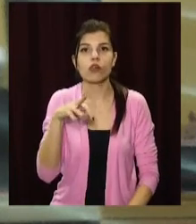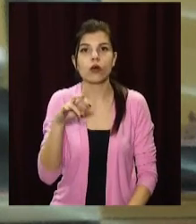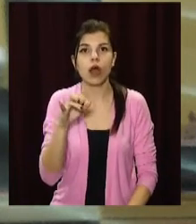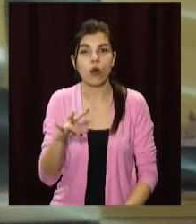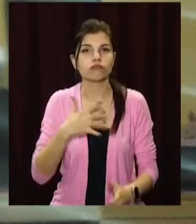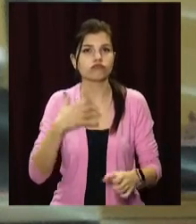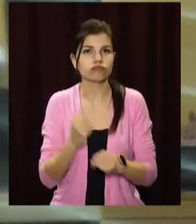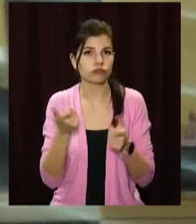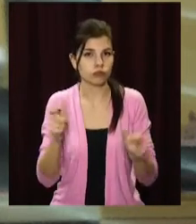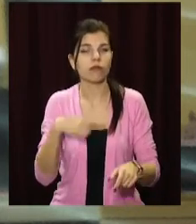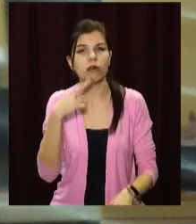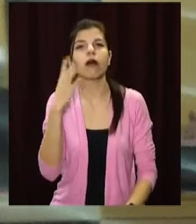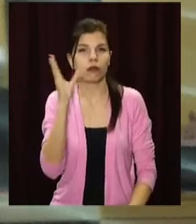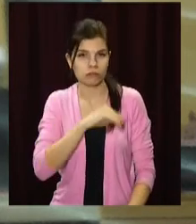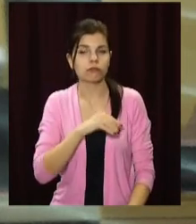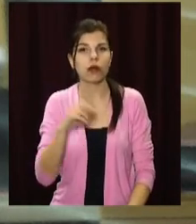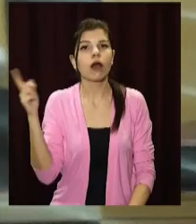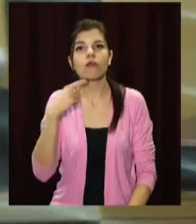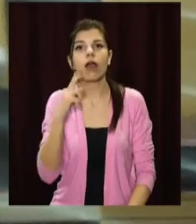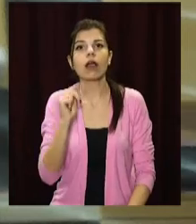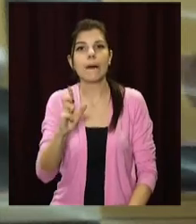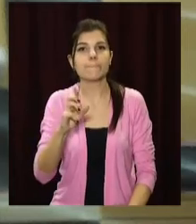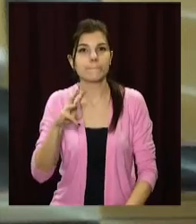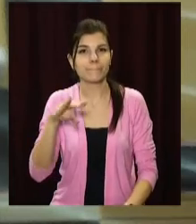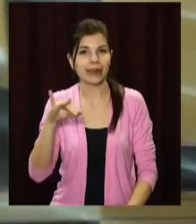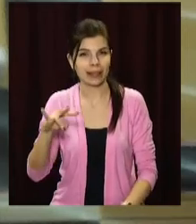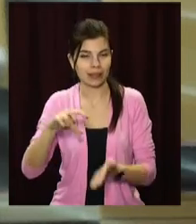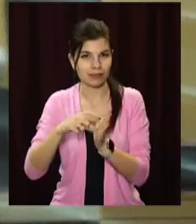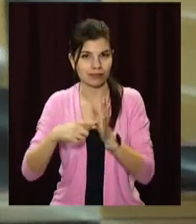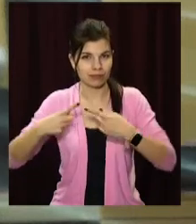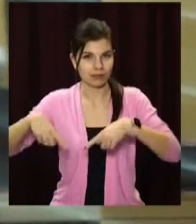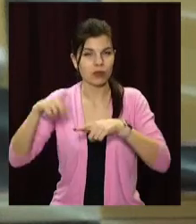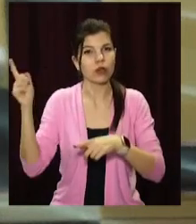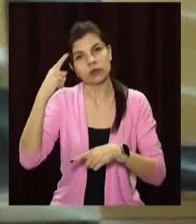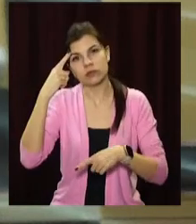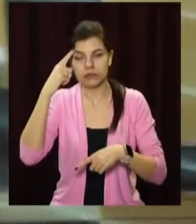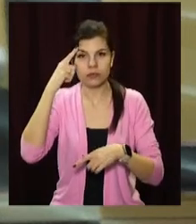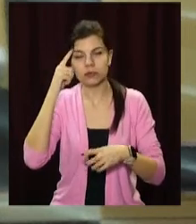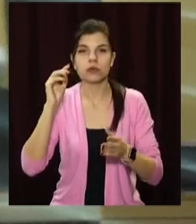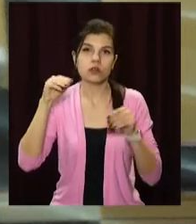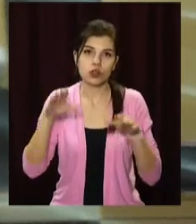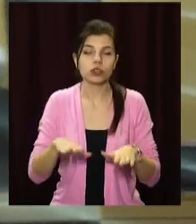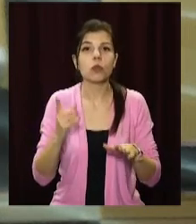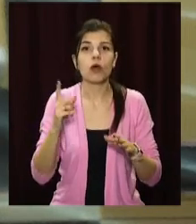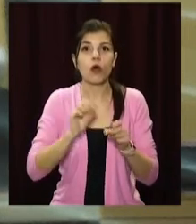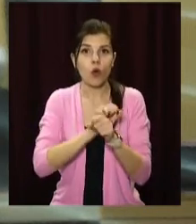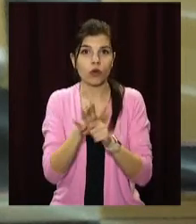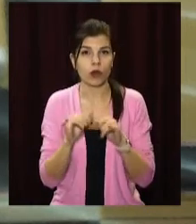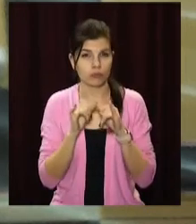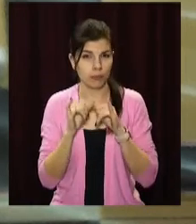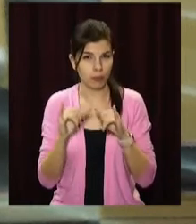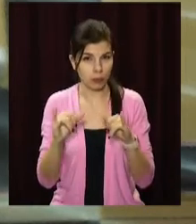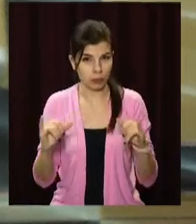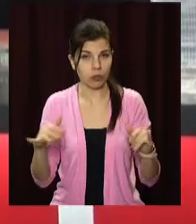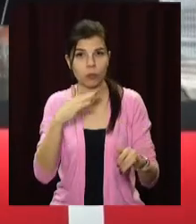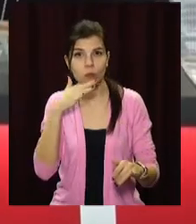можливий. Кабмін може прийняти рішення до кінця тижня, кажуть експерти. А все через те, що поширення коронавірусу набирає обертів.